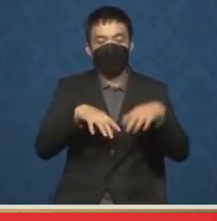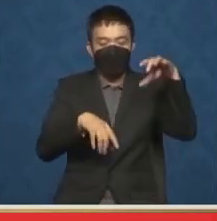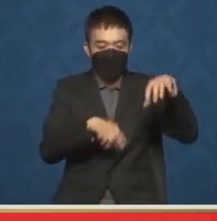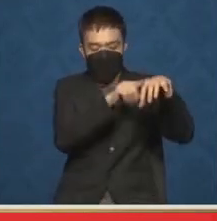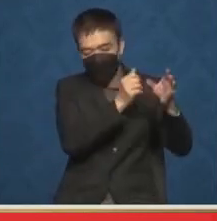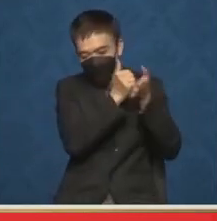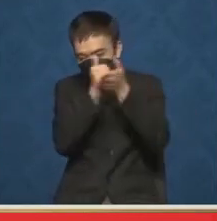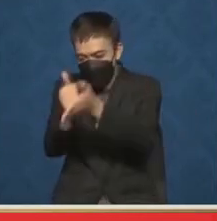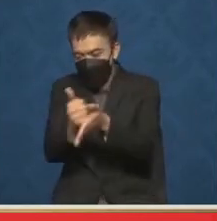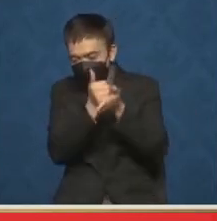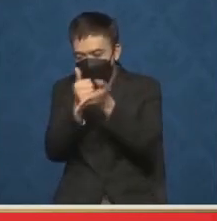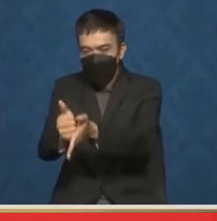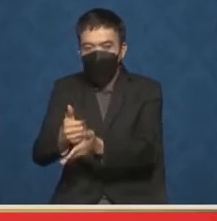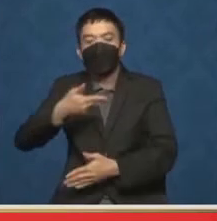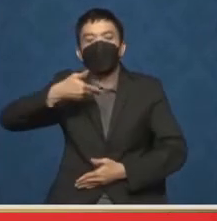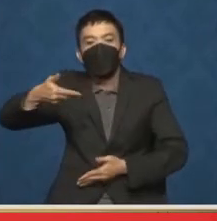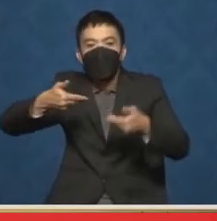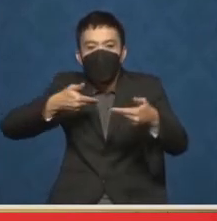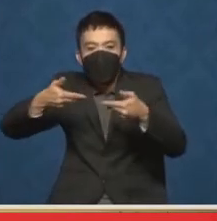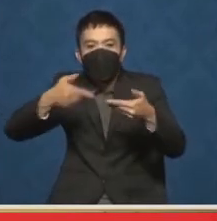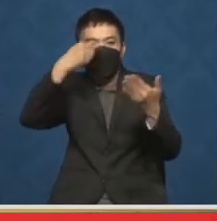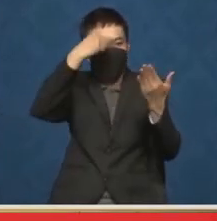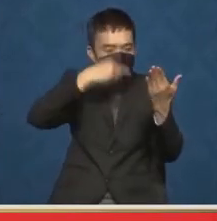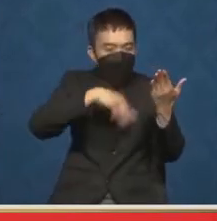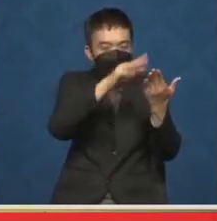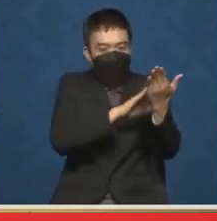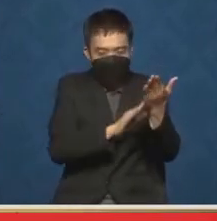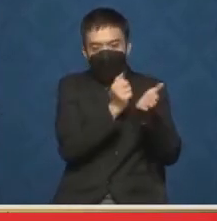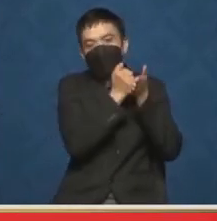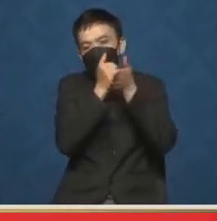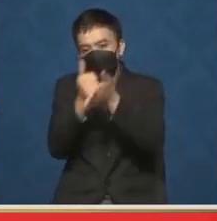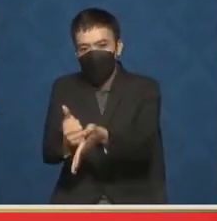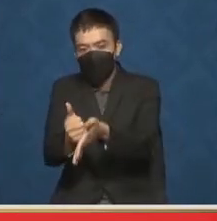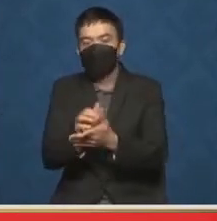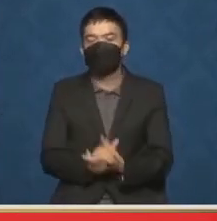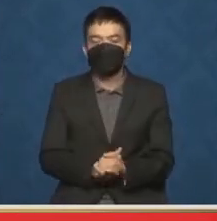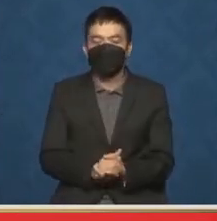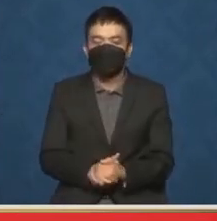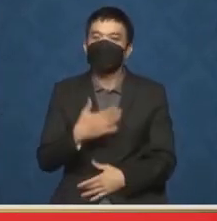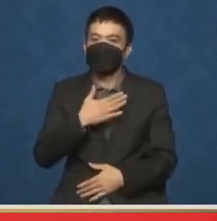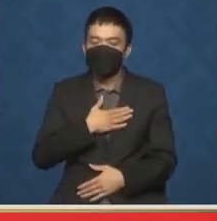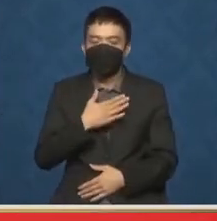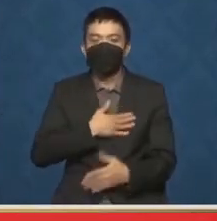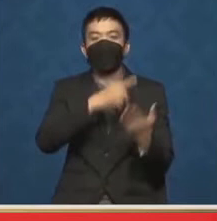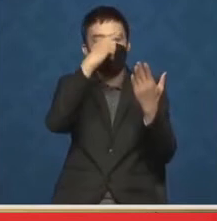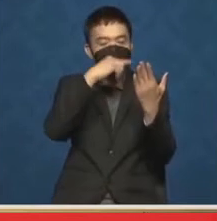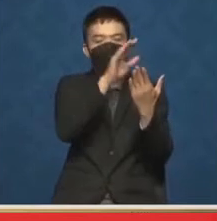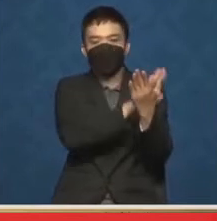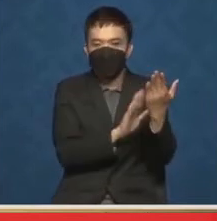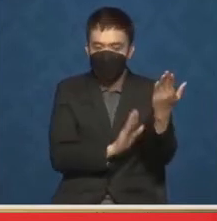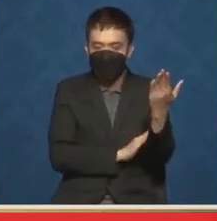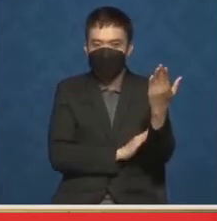ได้ขอร้องขอร้ให้ไยช่วยดำเนนกัน และใฐานะที่เป็ผู้ที่